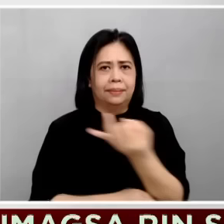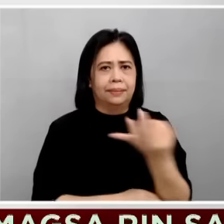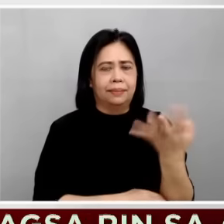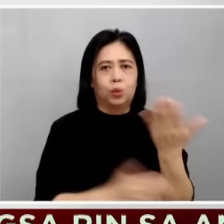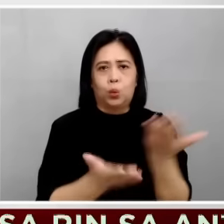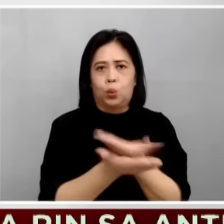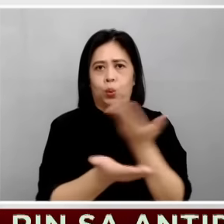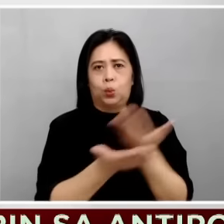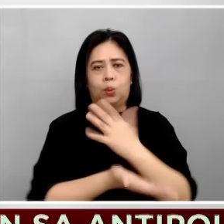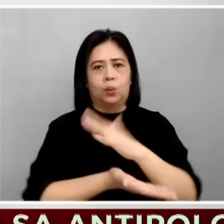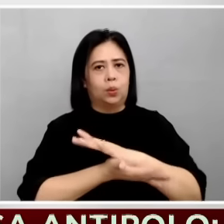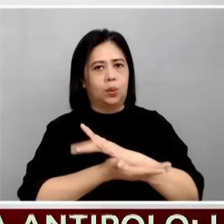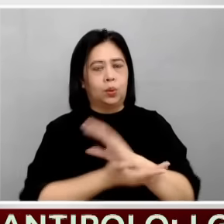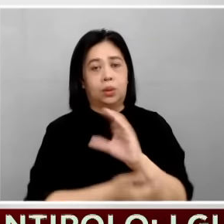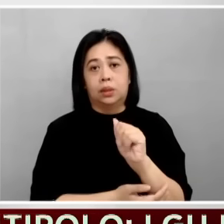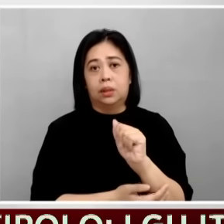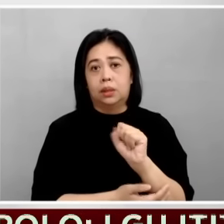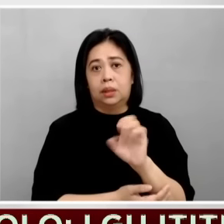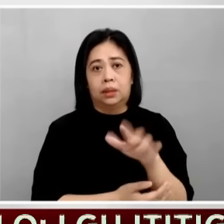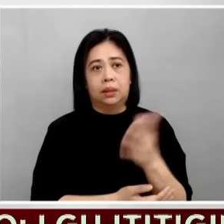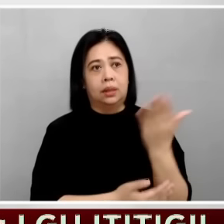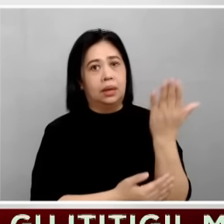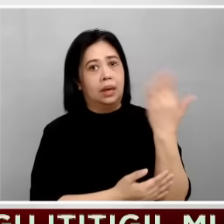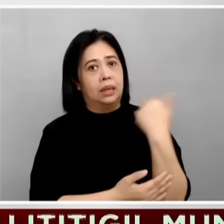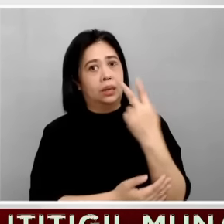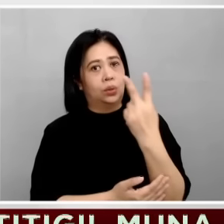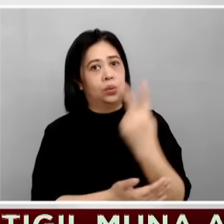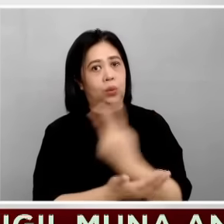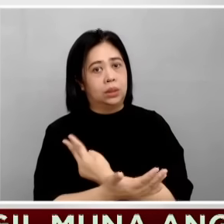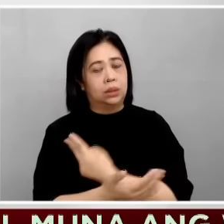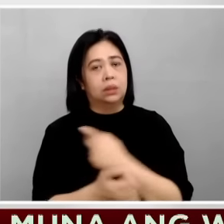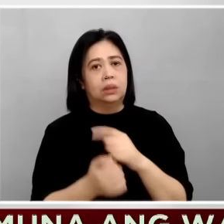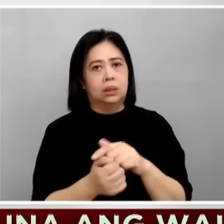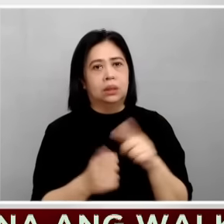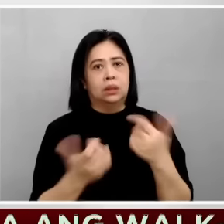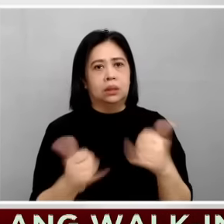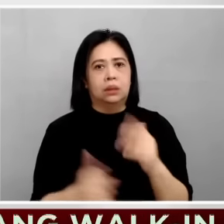bagong COVID-19 case sa nakaraang 2 linggo na nasa